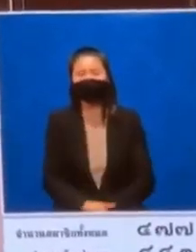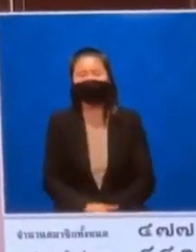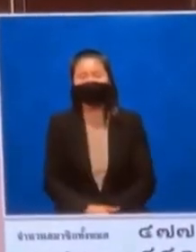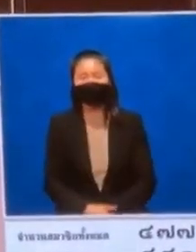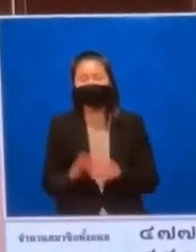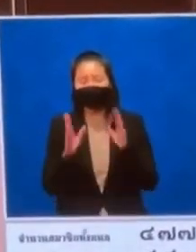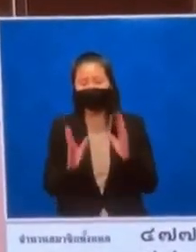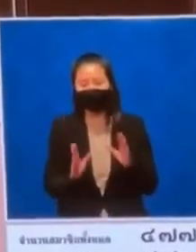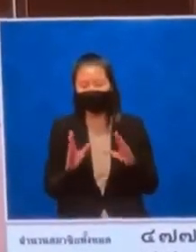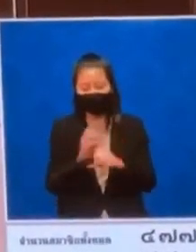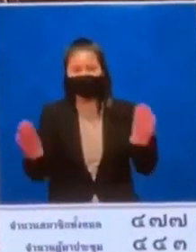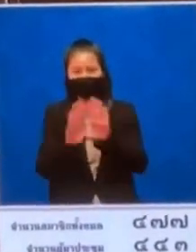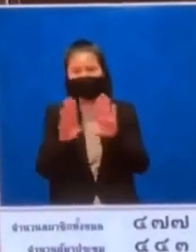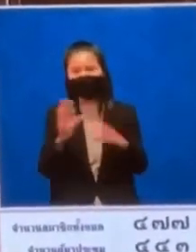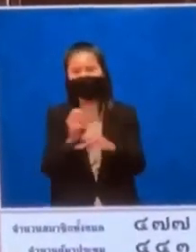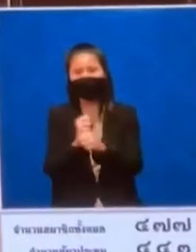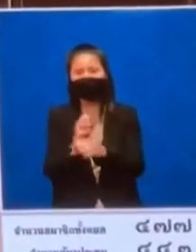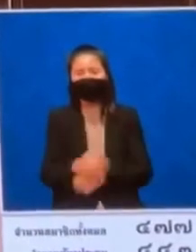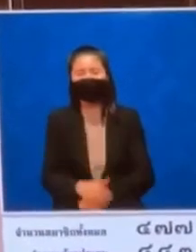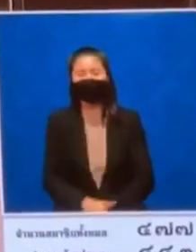านะฮะเอาศรัทธากลับขึ้นมา